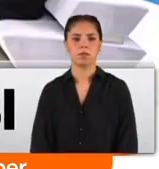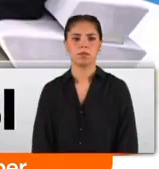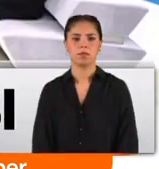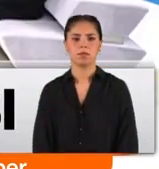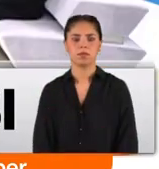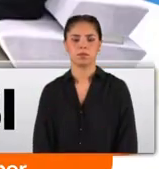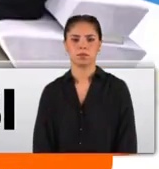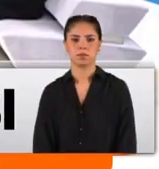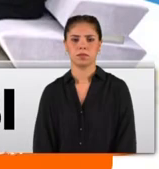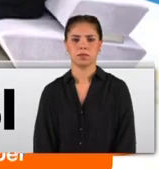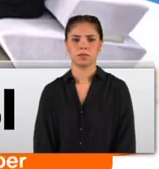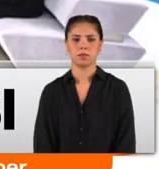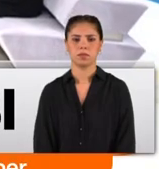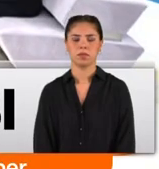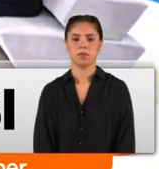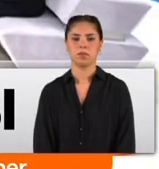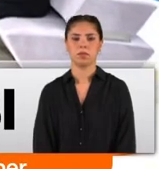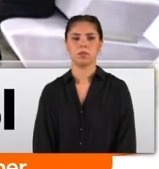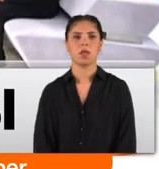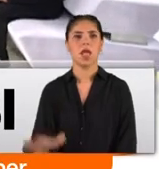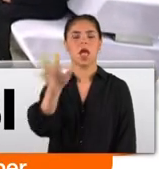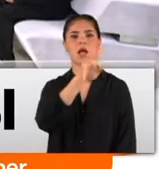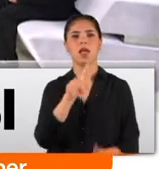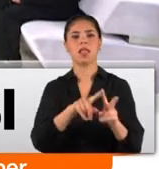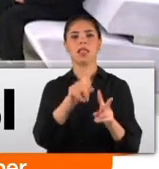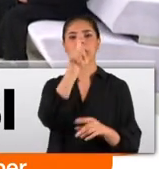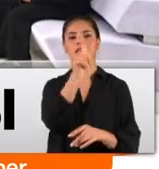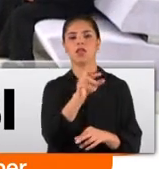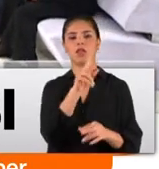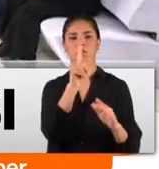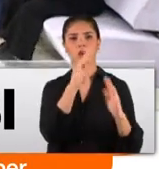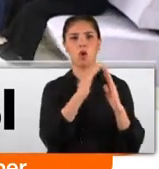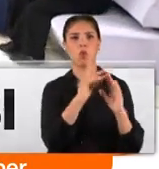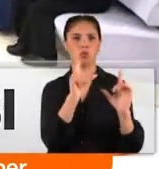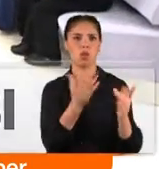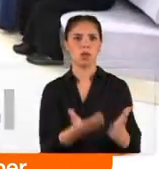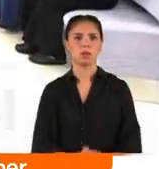karşımda acaba. Bakılırsa herkese Necati Bey gibi bir komşu ve arkadaş lazım.